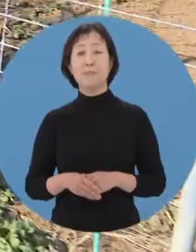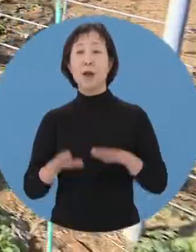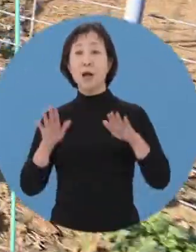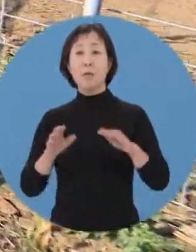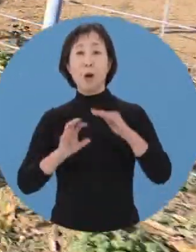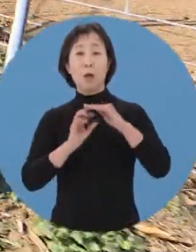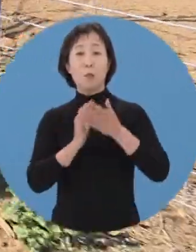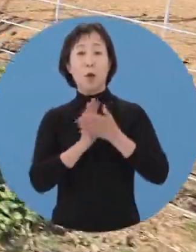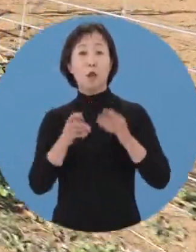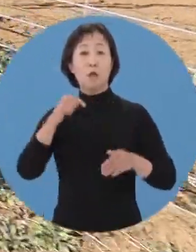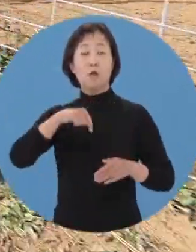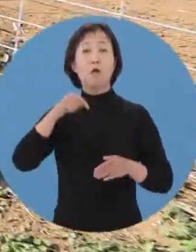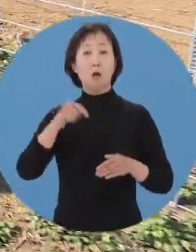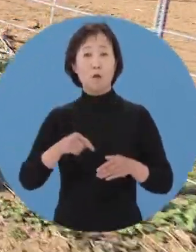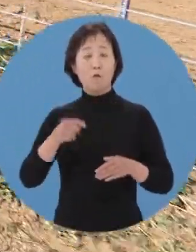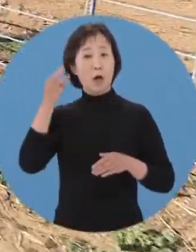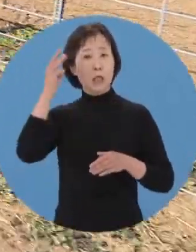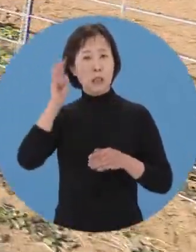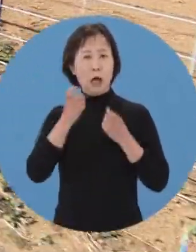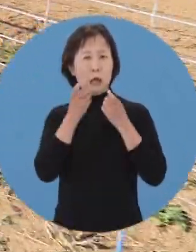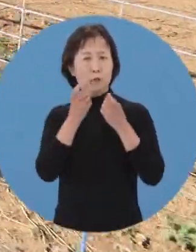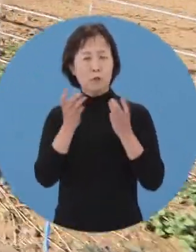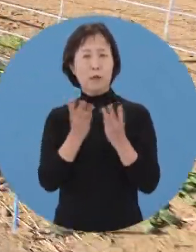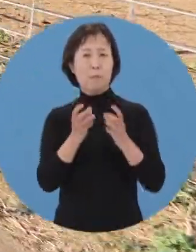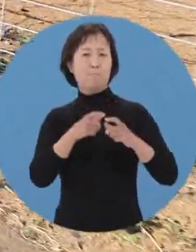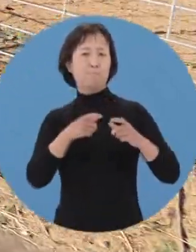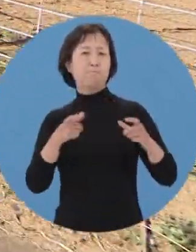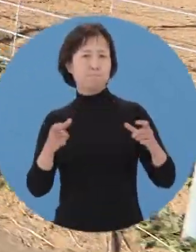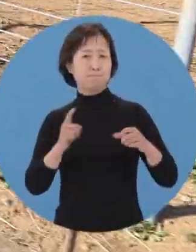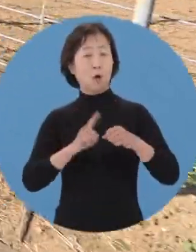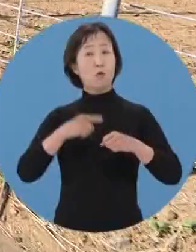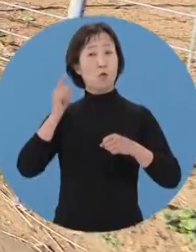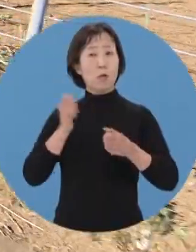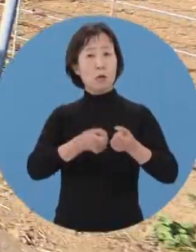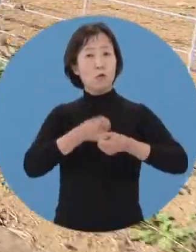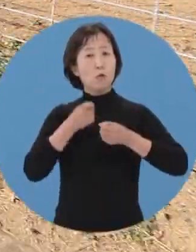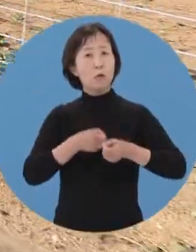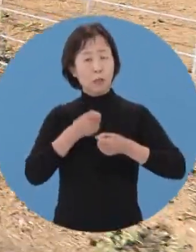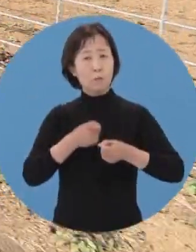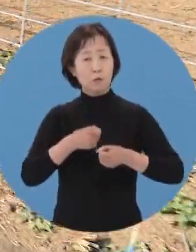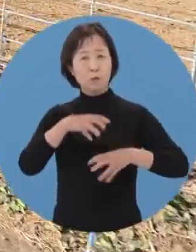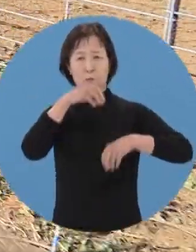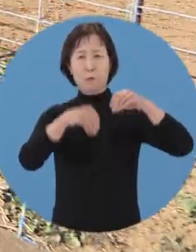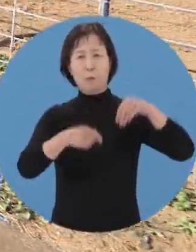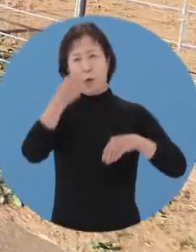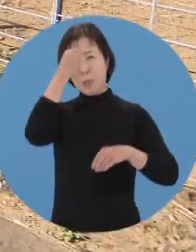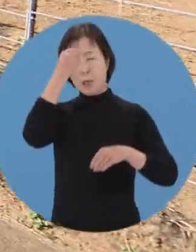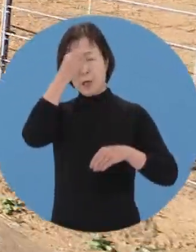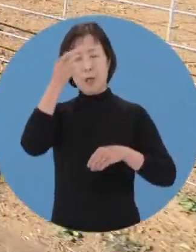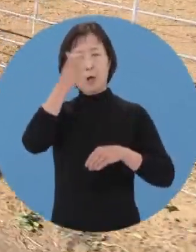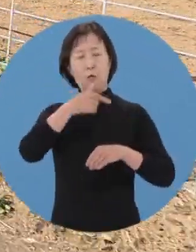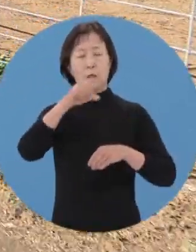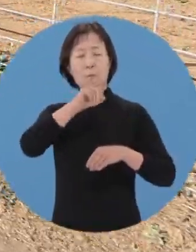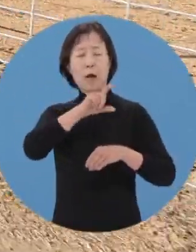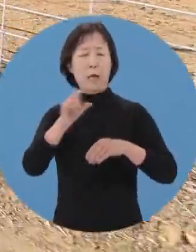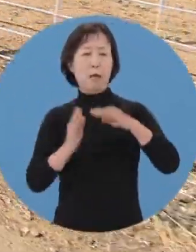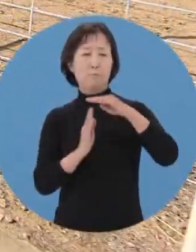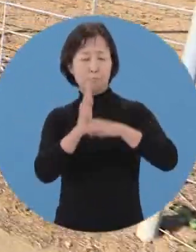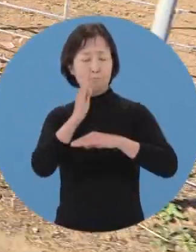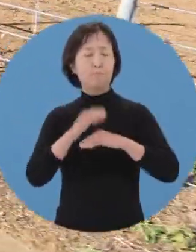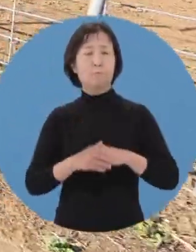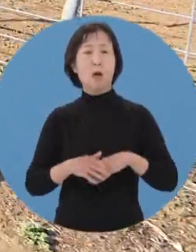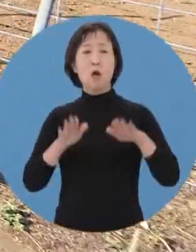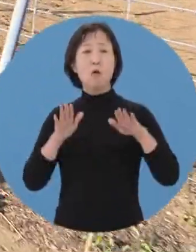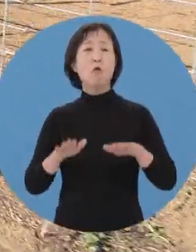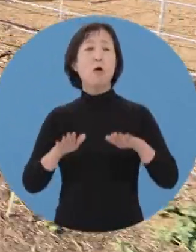今、山梨県では鹿やイノシシが増え、昨年度の農作物の被害額は6000万円以上。